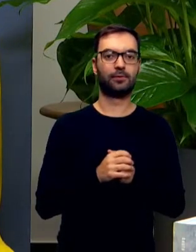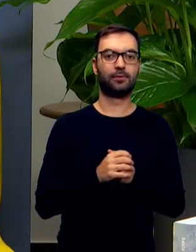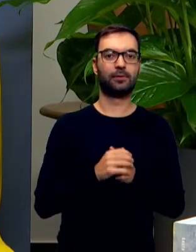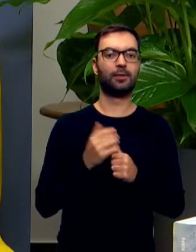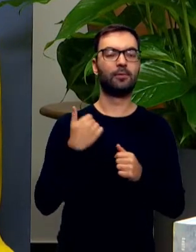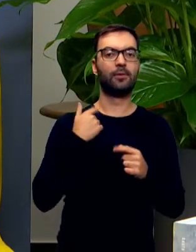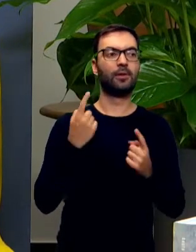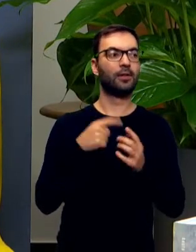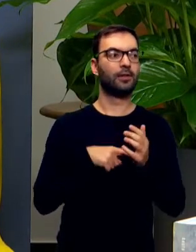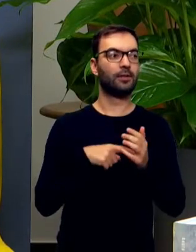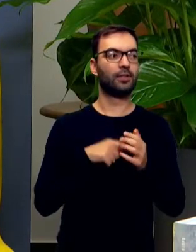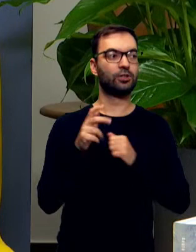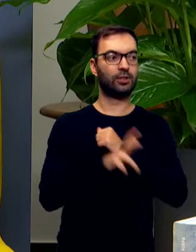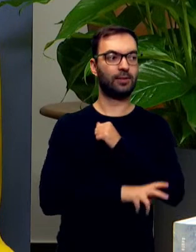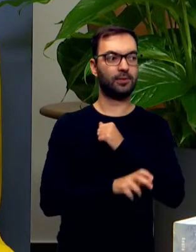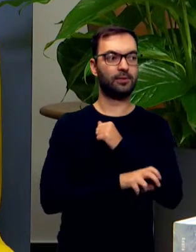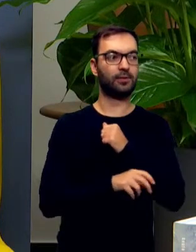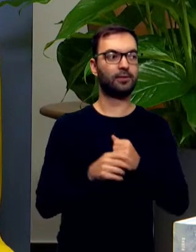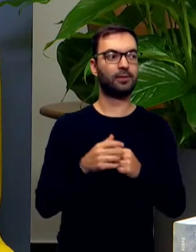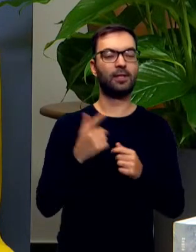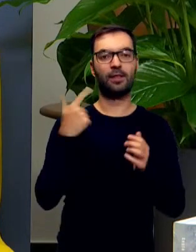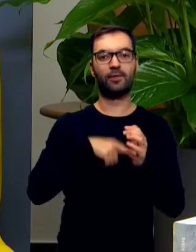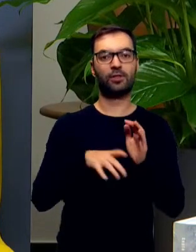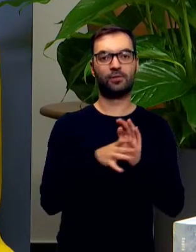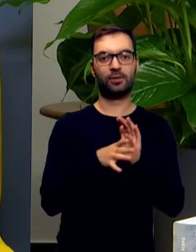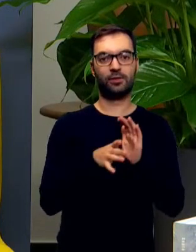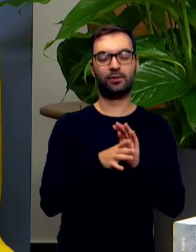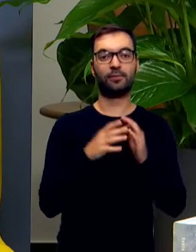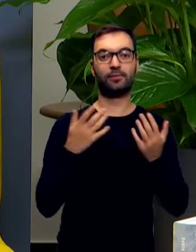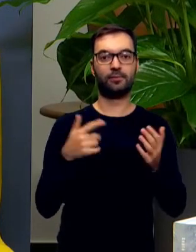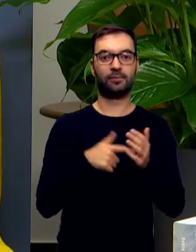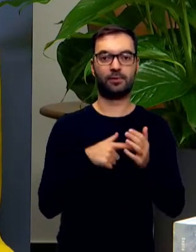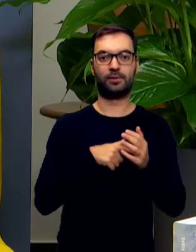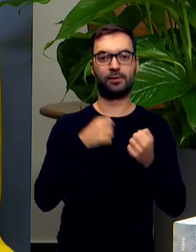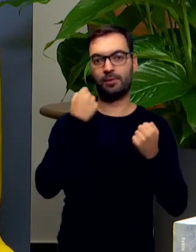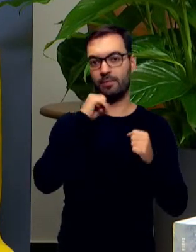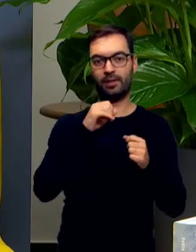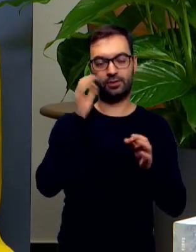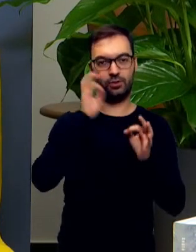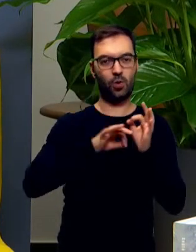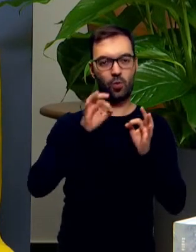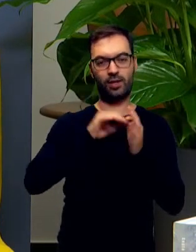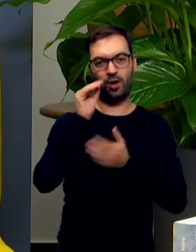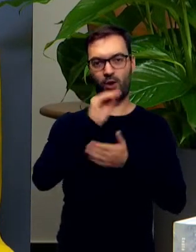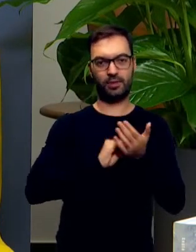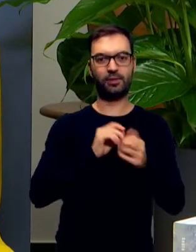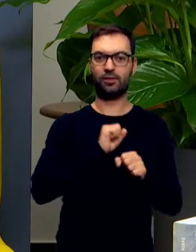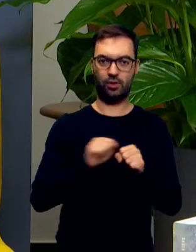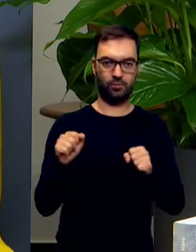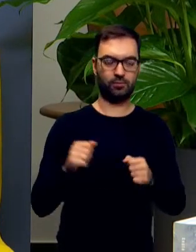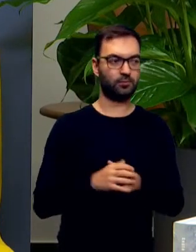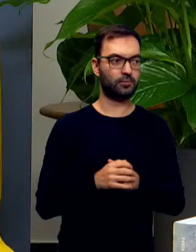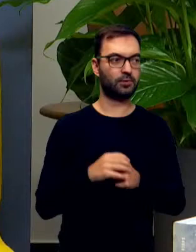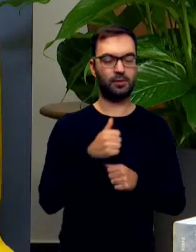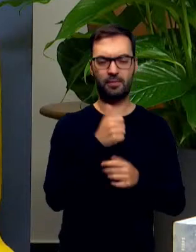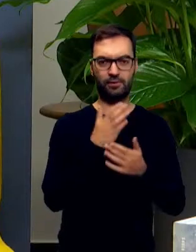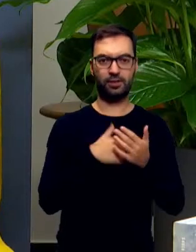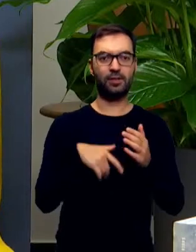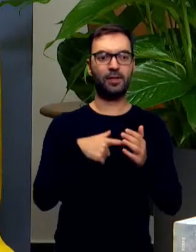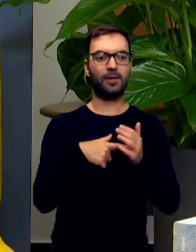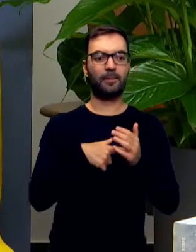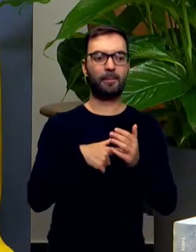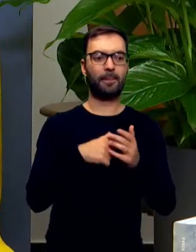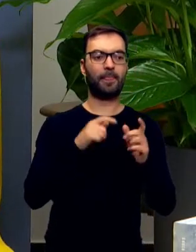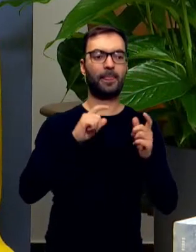które miały miejsce w tym sierpniu, prawda, 2019 roku, to one są bardzo drobiazgowo opisane w pierwszej części książki.